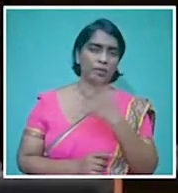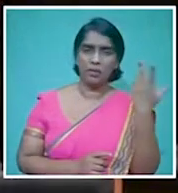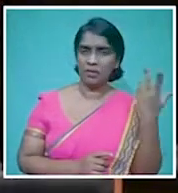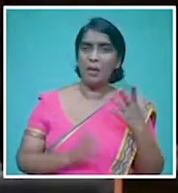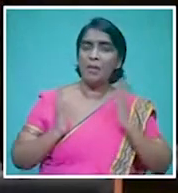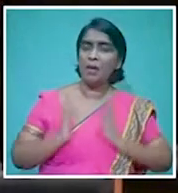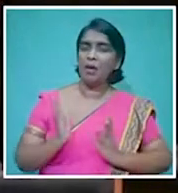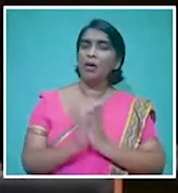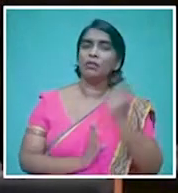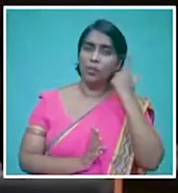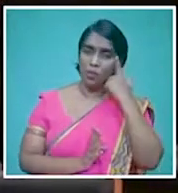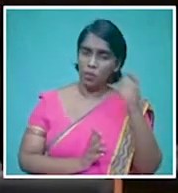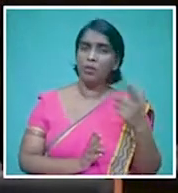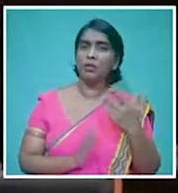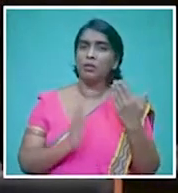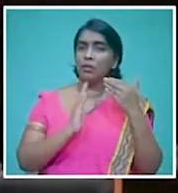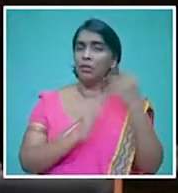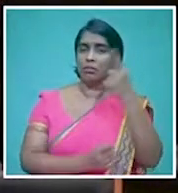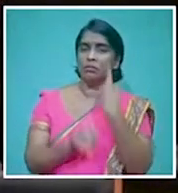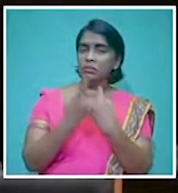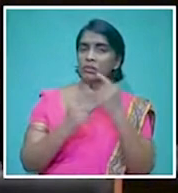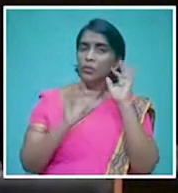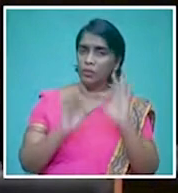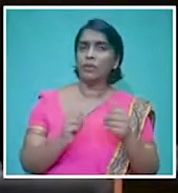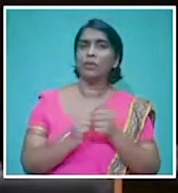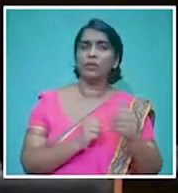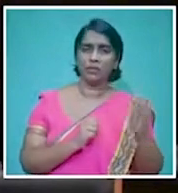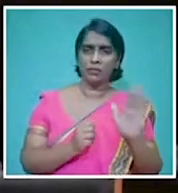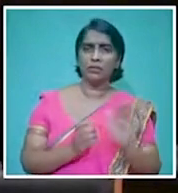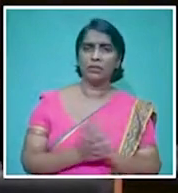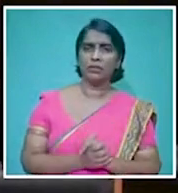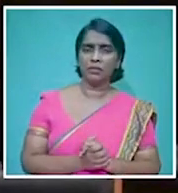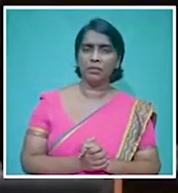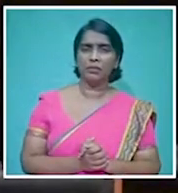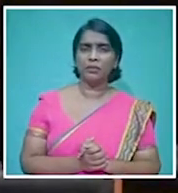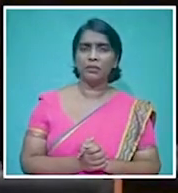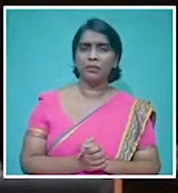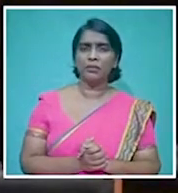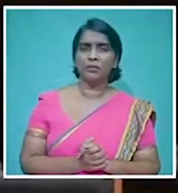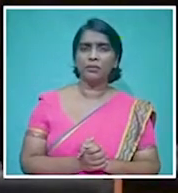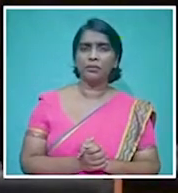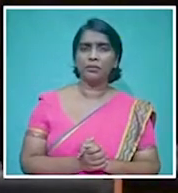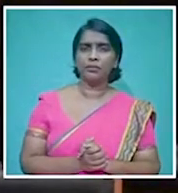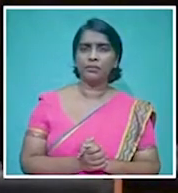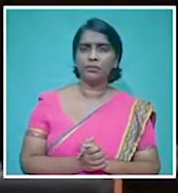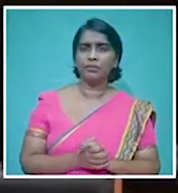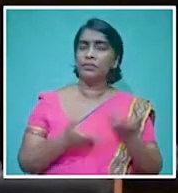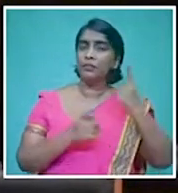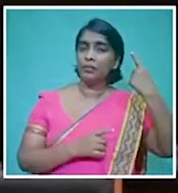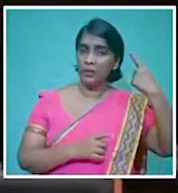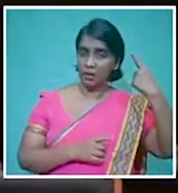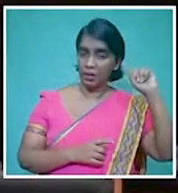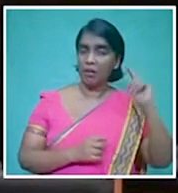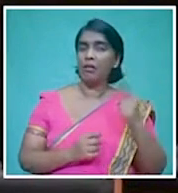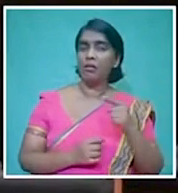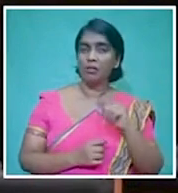මානව හිමිකමක් දැනගන්න ඕනේ මේ ගිහින් ඇඟිලි ගහන්න නැතුව ඉන්න මේ වැඩ කටයුතු වලට. අන්තිමට මොකක්ද උනේ? ඉතින් ඊයේ මේක